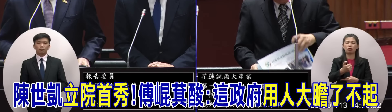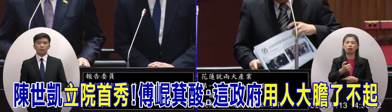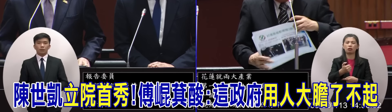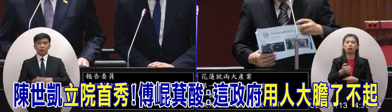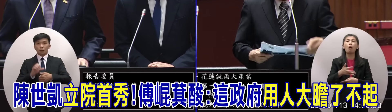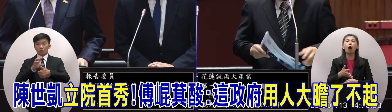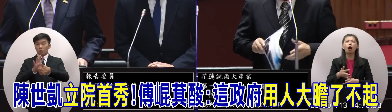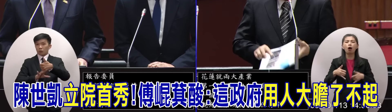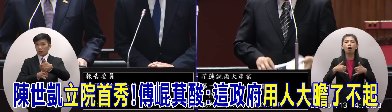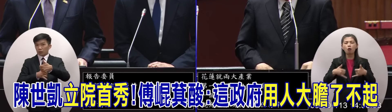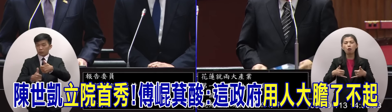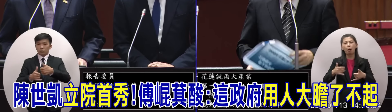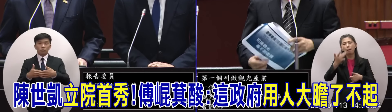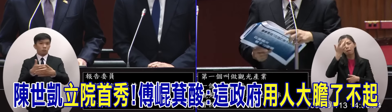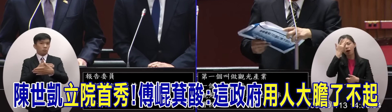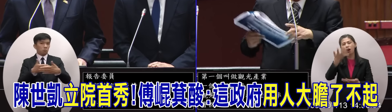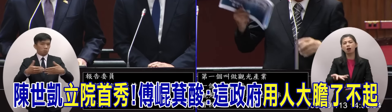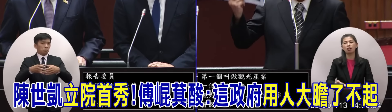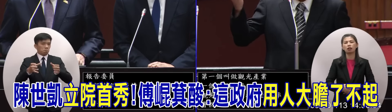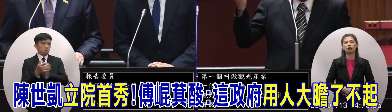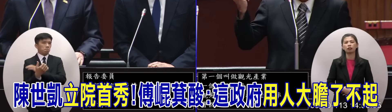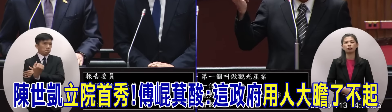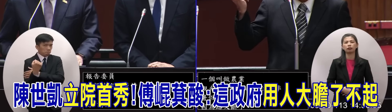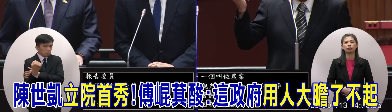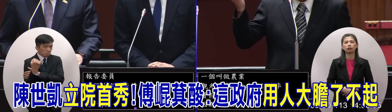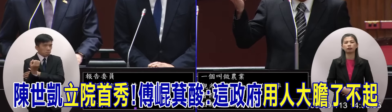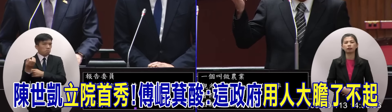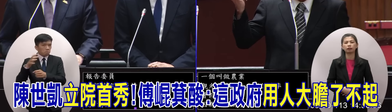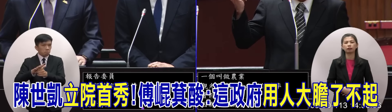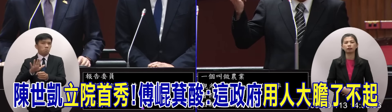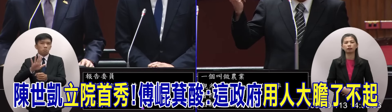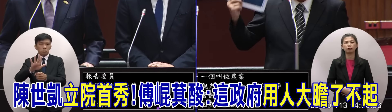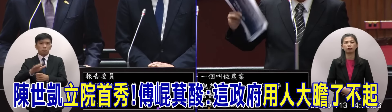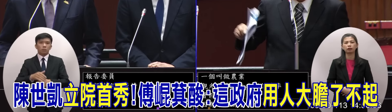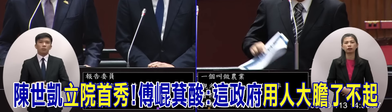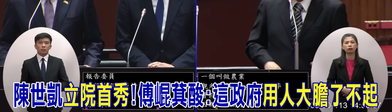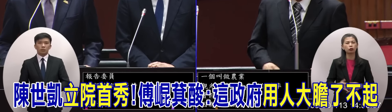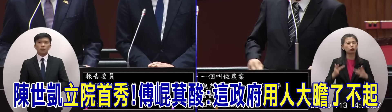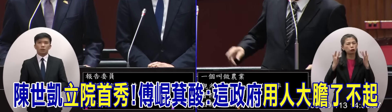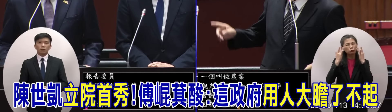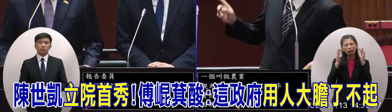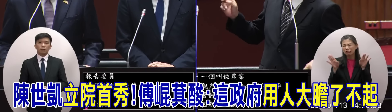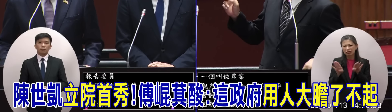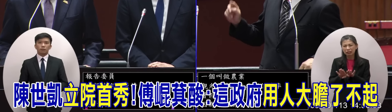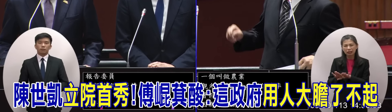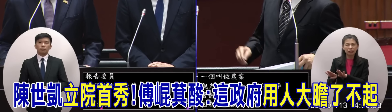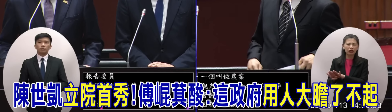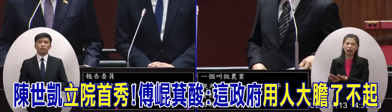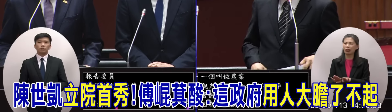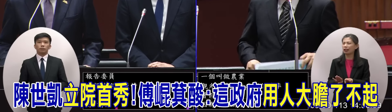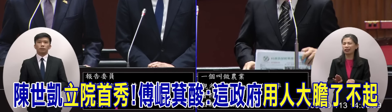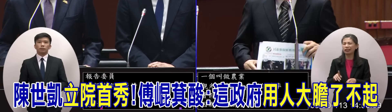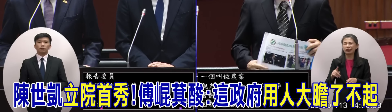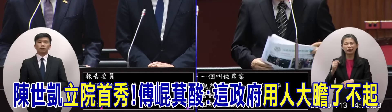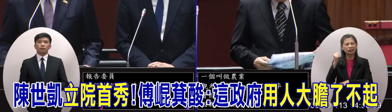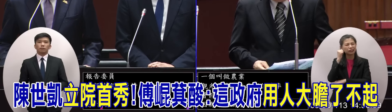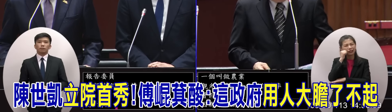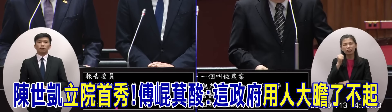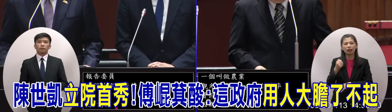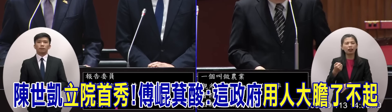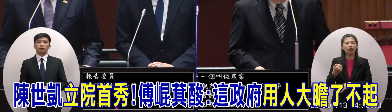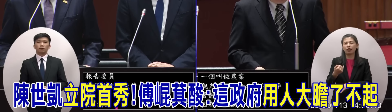员，交通部其实很努力在做补助啦。 最惨的暑假，最惨的暑假，